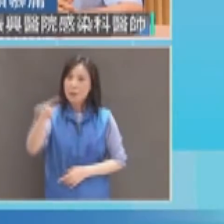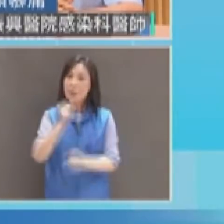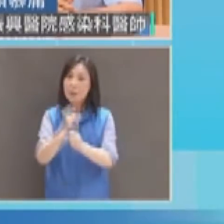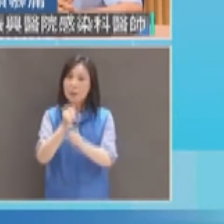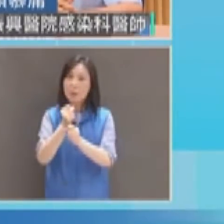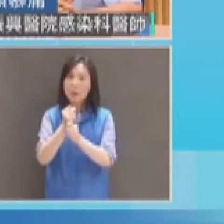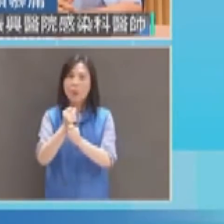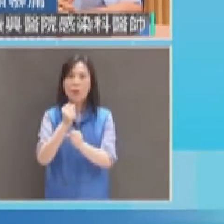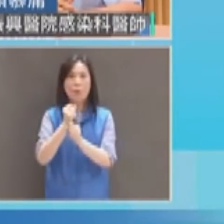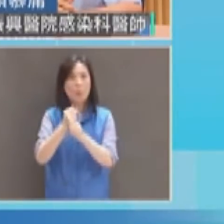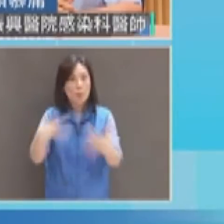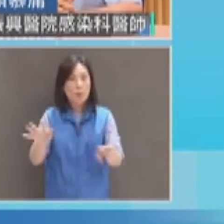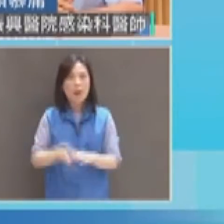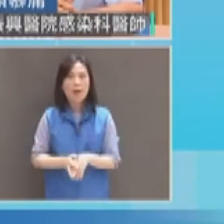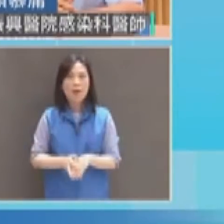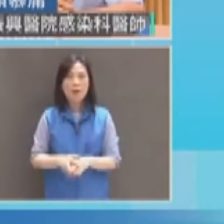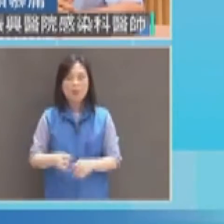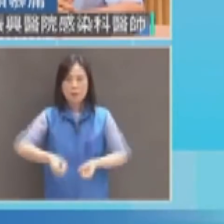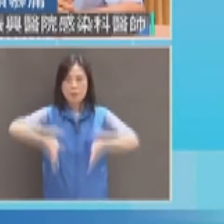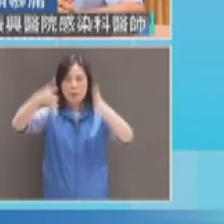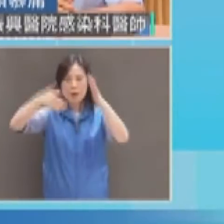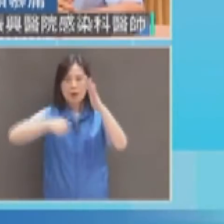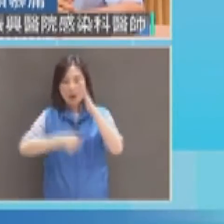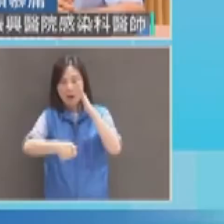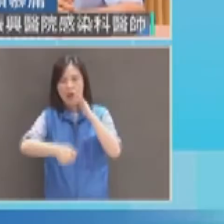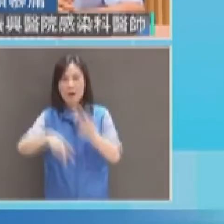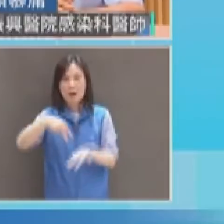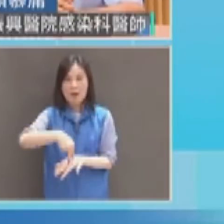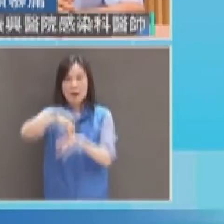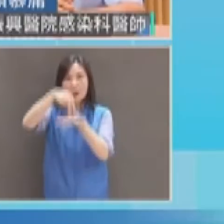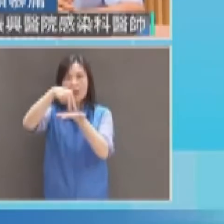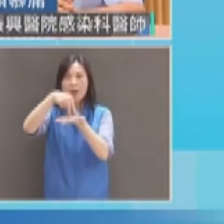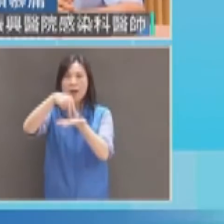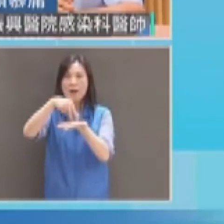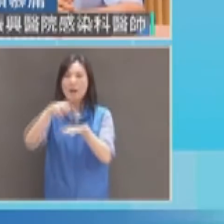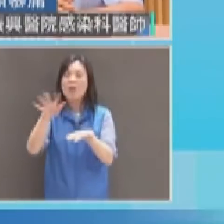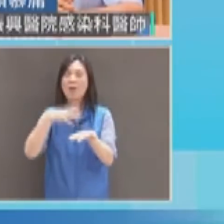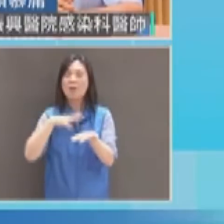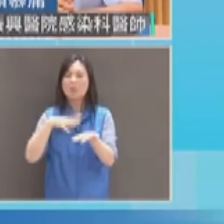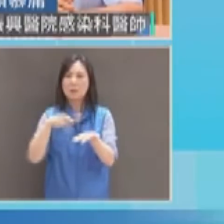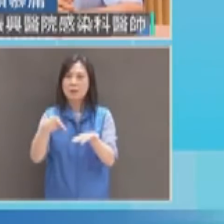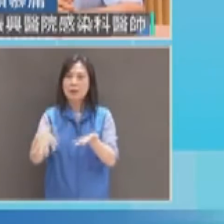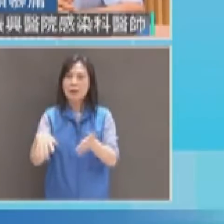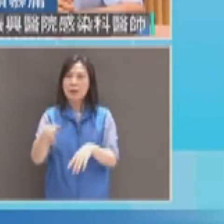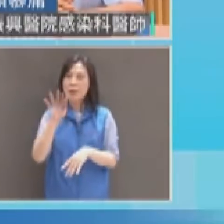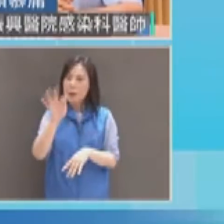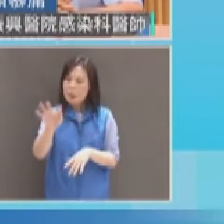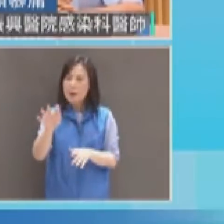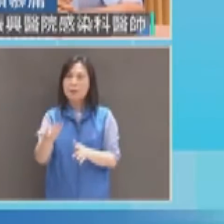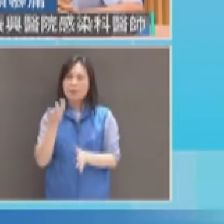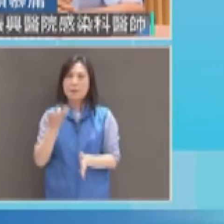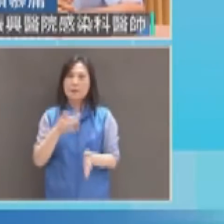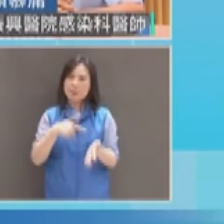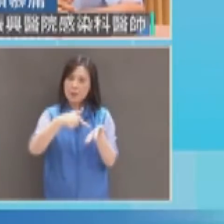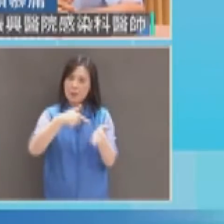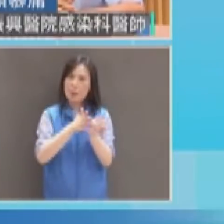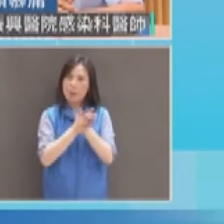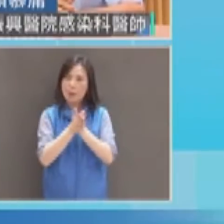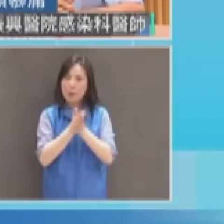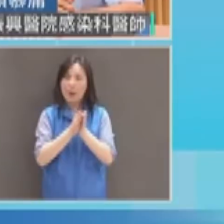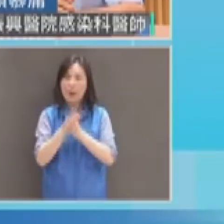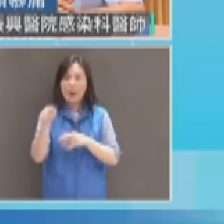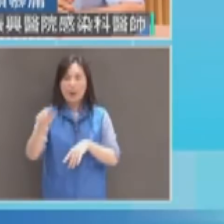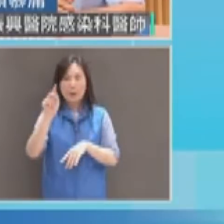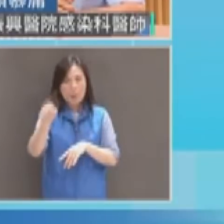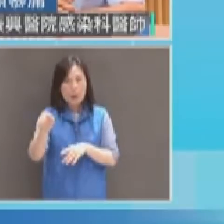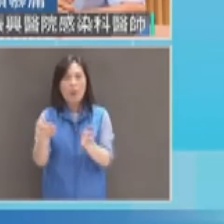进出这个大楼的时候，碰到这个电梯，我们就晓得接触前先消毒洗手，将来离开电梯的时候再洗